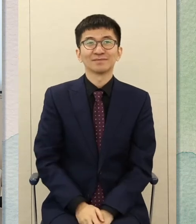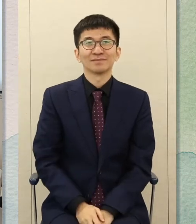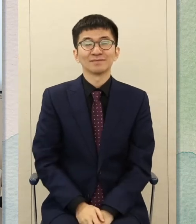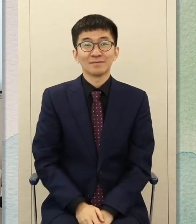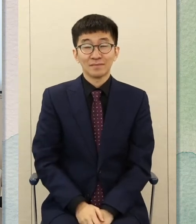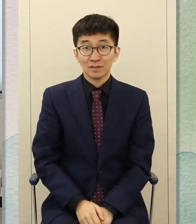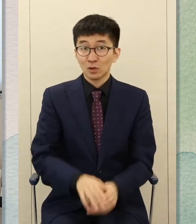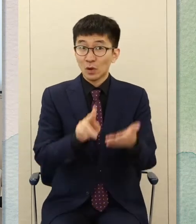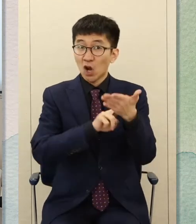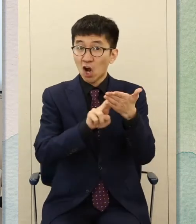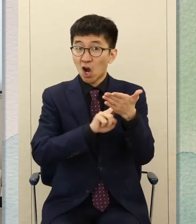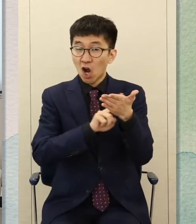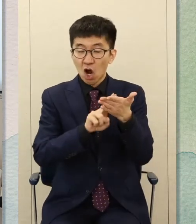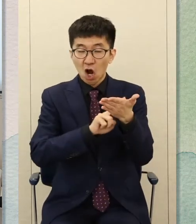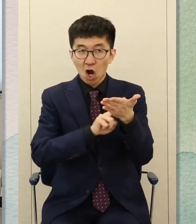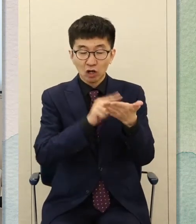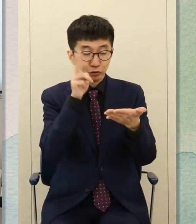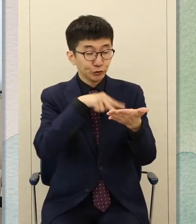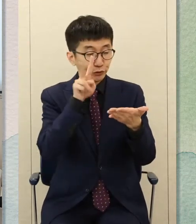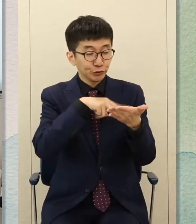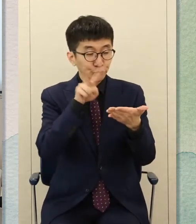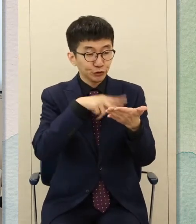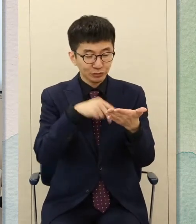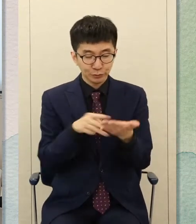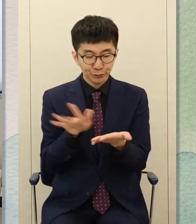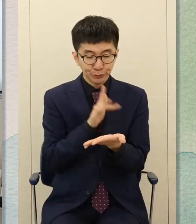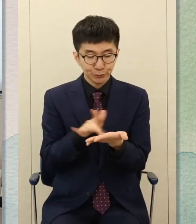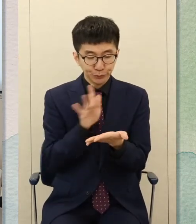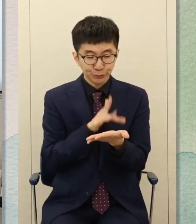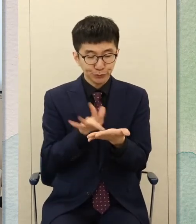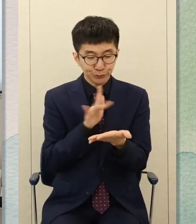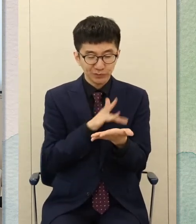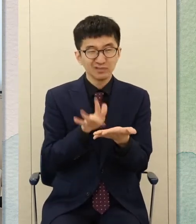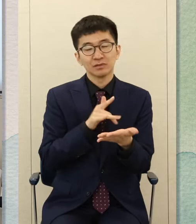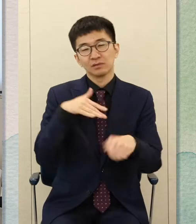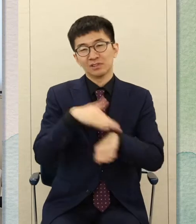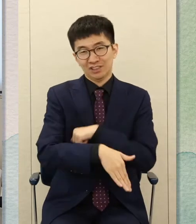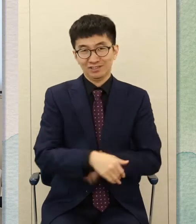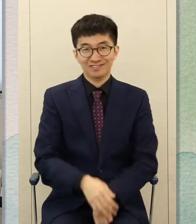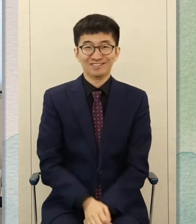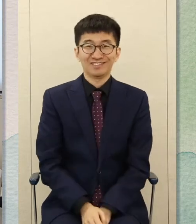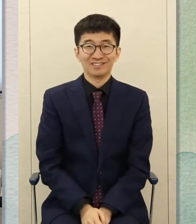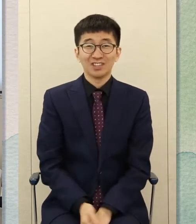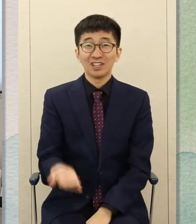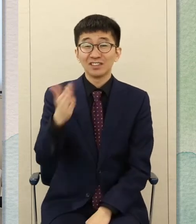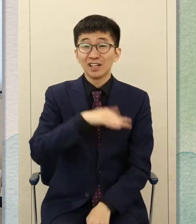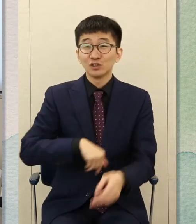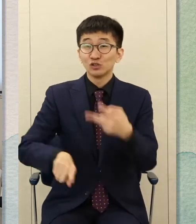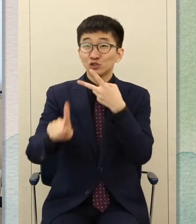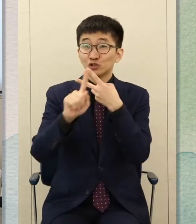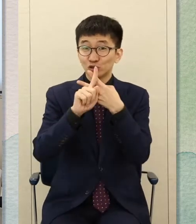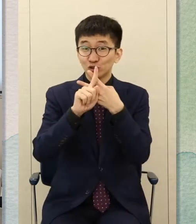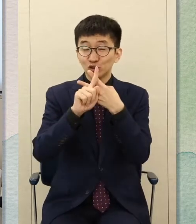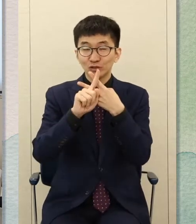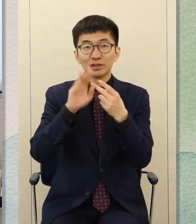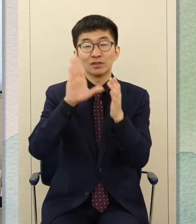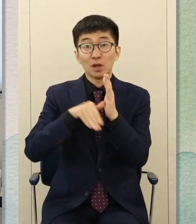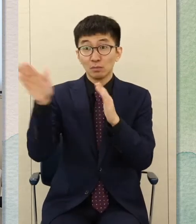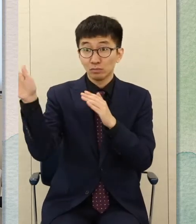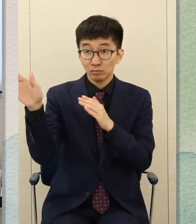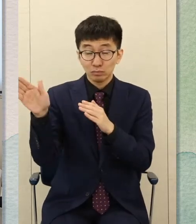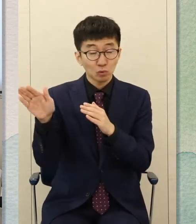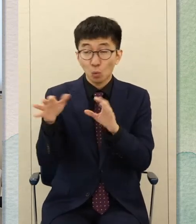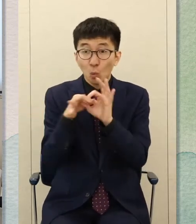웹툰, 이쪽으로 넘어가게 돼요. 전자독서로 상당히 넘어가게 됩니다. 근데 중학교에도 책을 많이 읽는 애들이